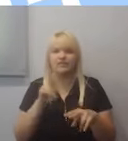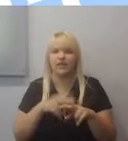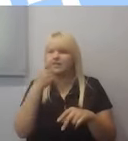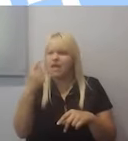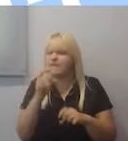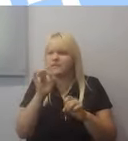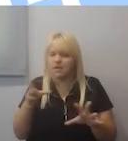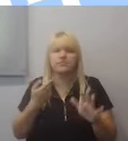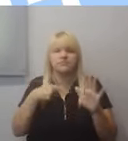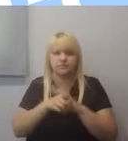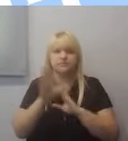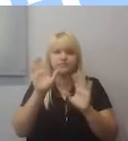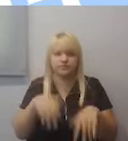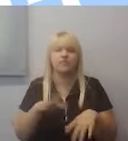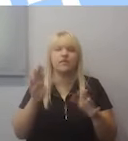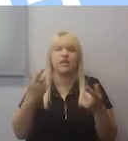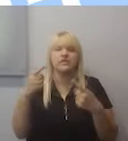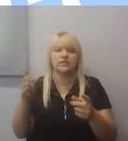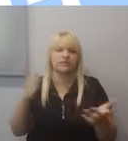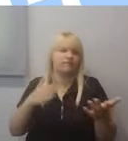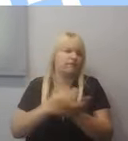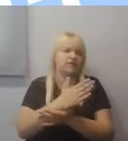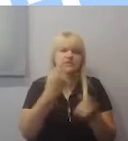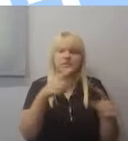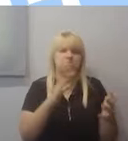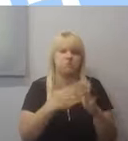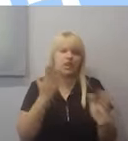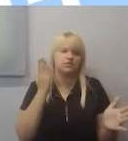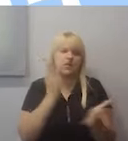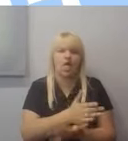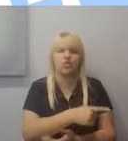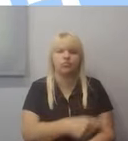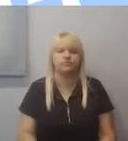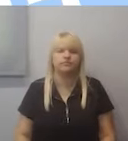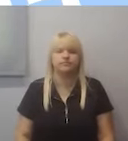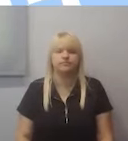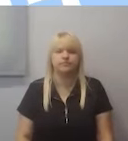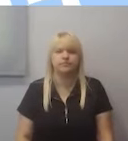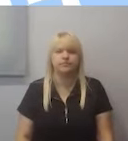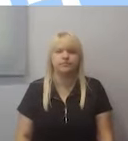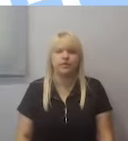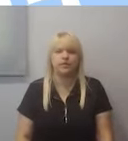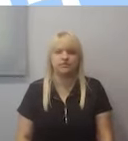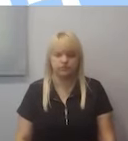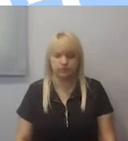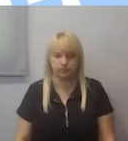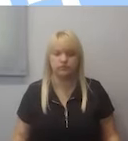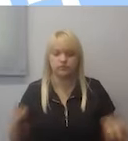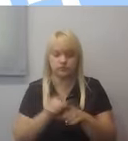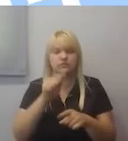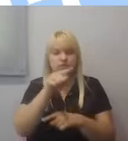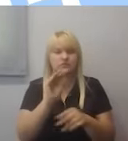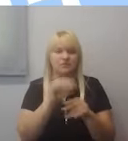vienkārši ej uz citā virzienā uz citu pilsētu nu jā un šeit es nepieskāršos jo daļa jau pārgāja